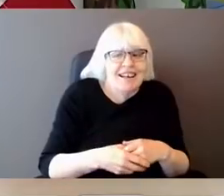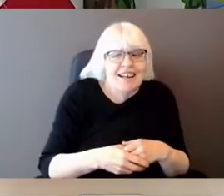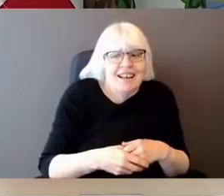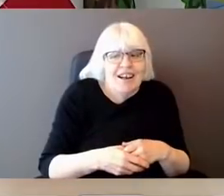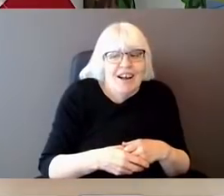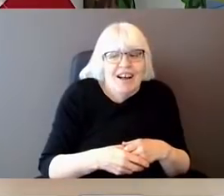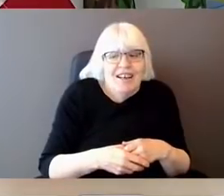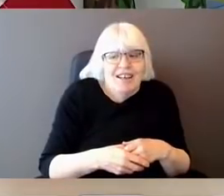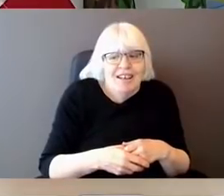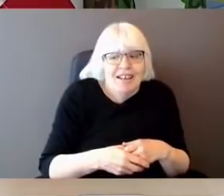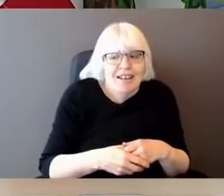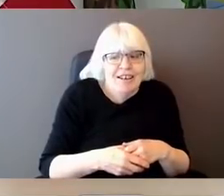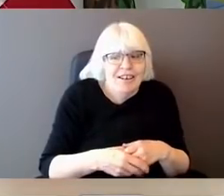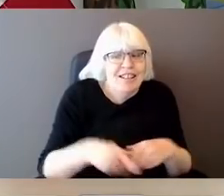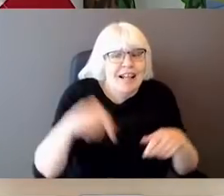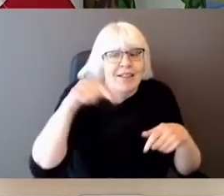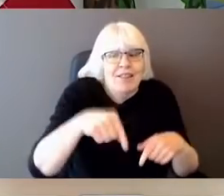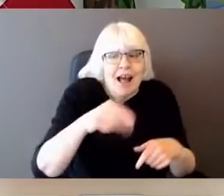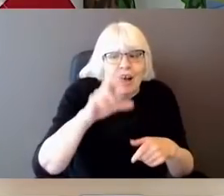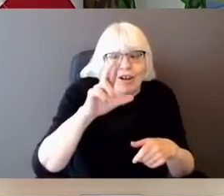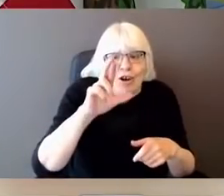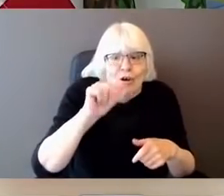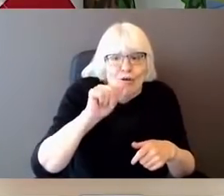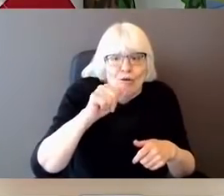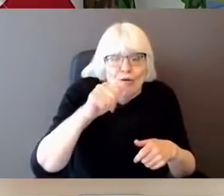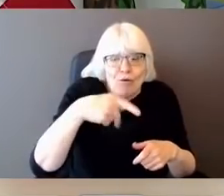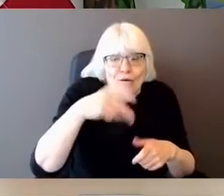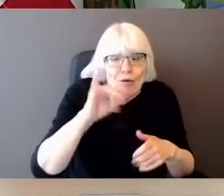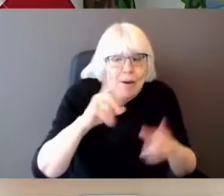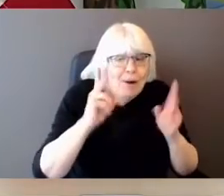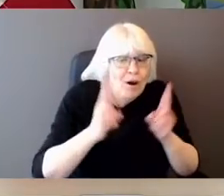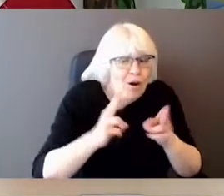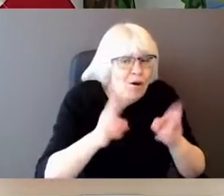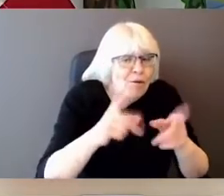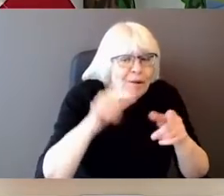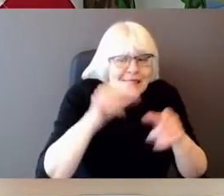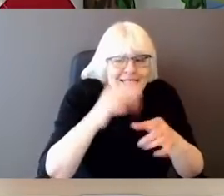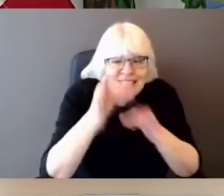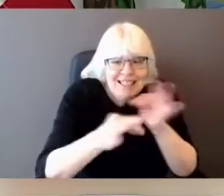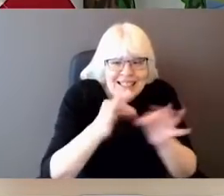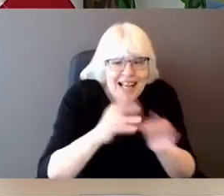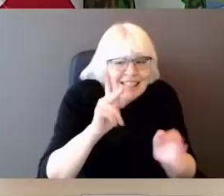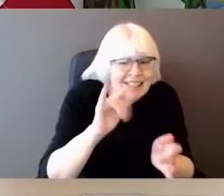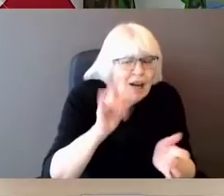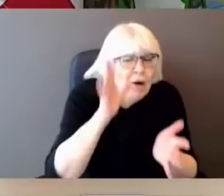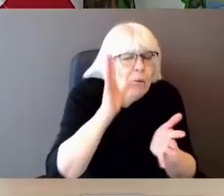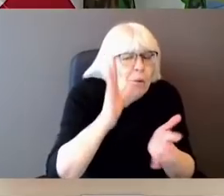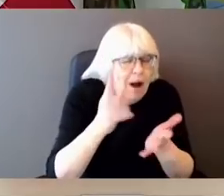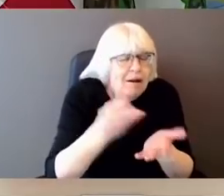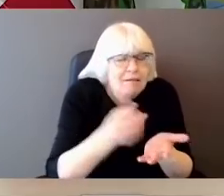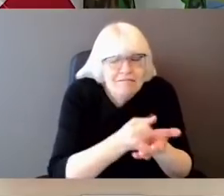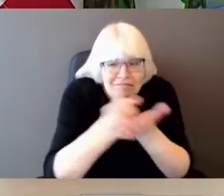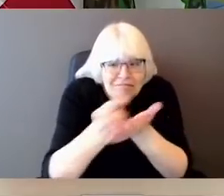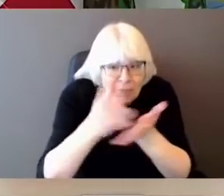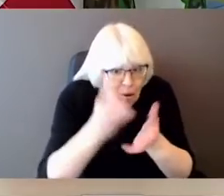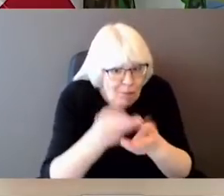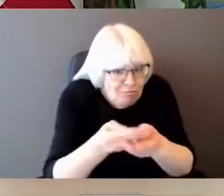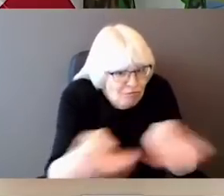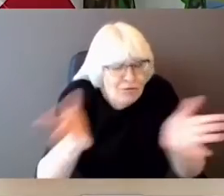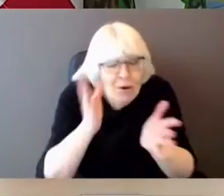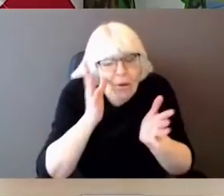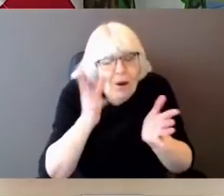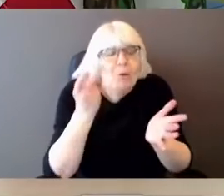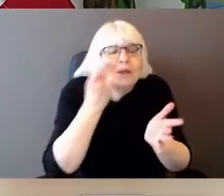test kits when people come or something, we'll see and see what that looks like. En